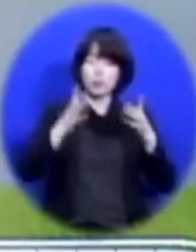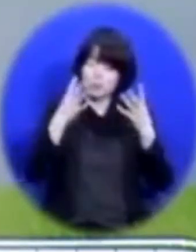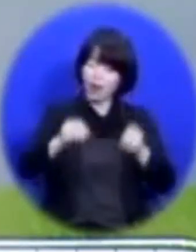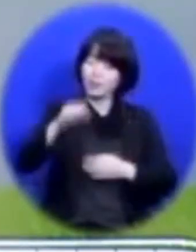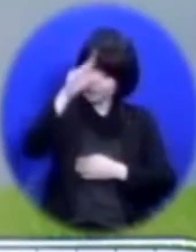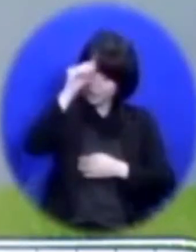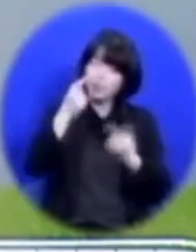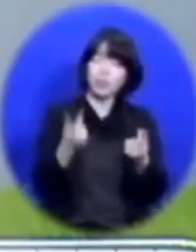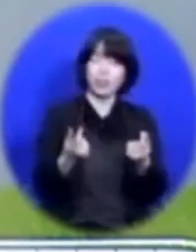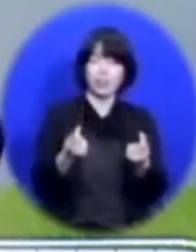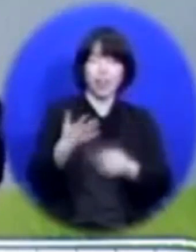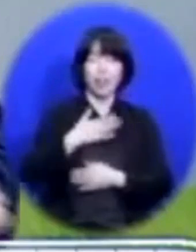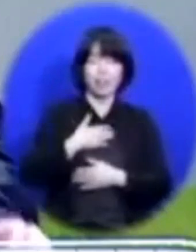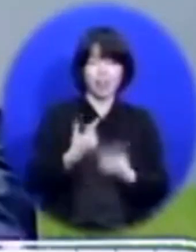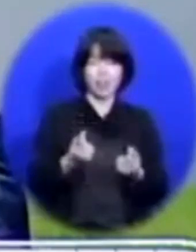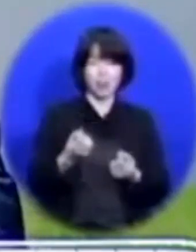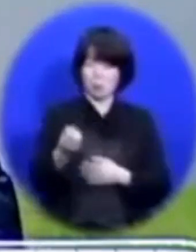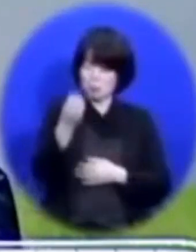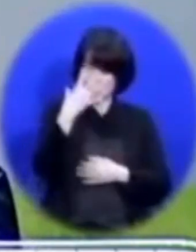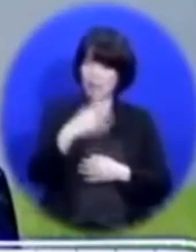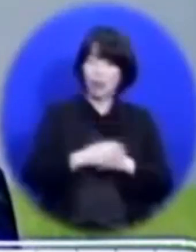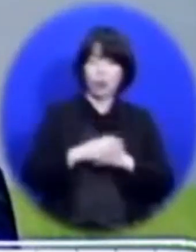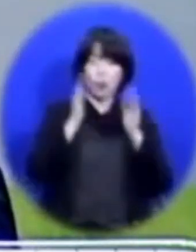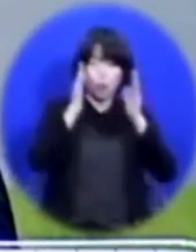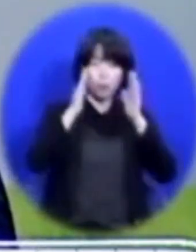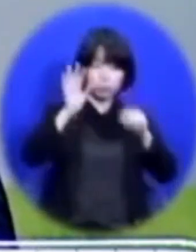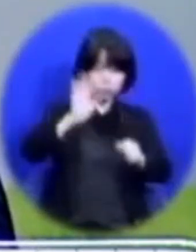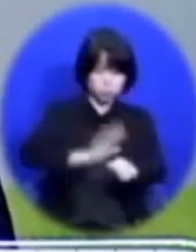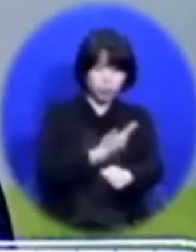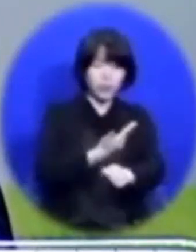많이닮았네요. 나처럼못생기고공부도못하는아이들은